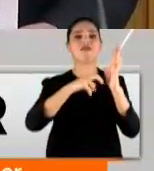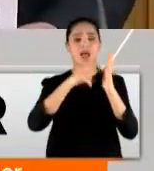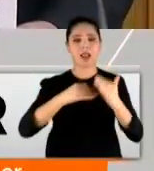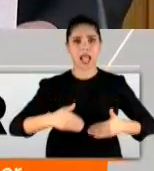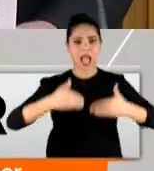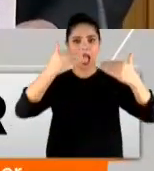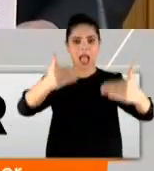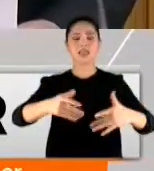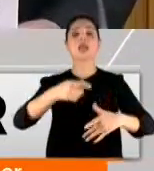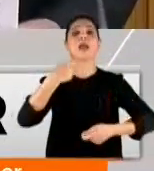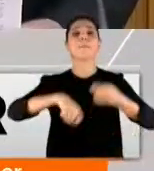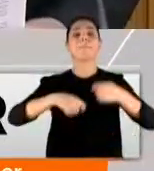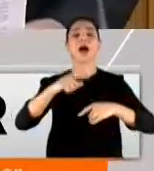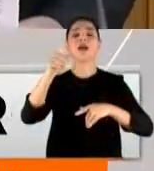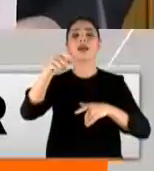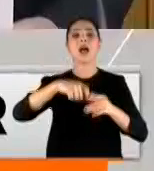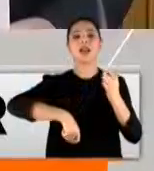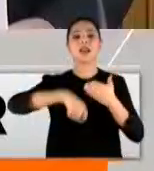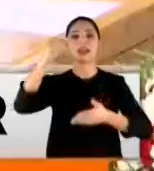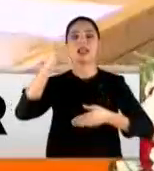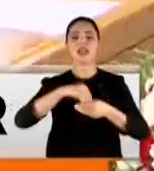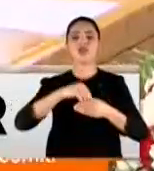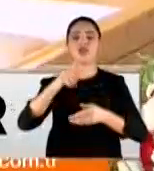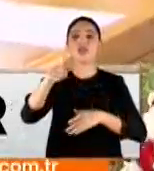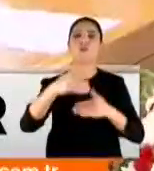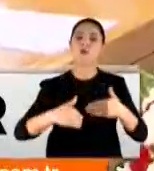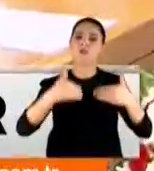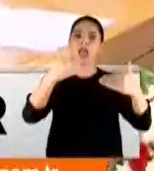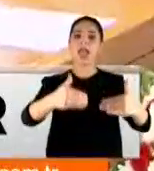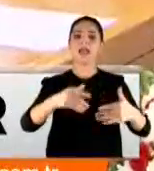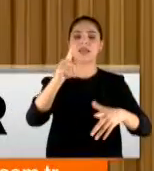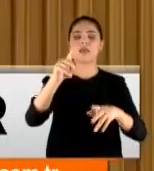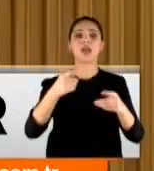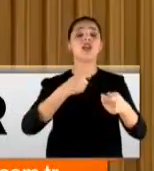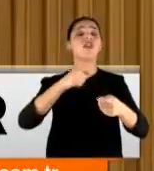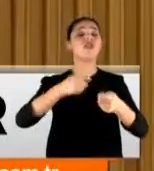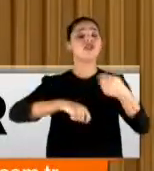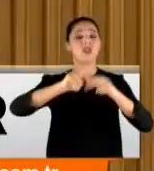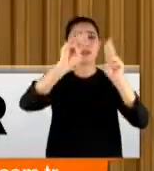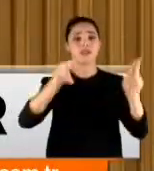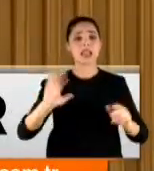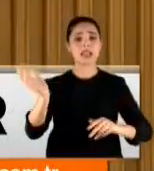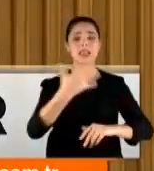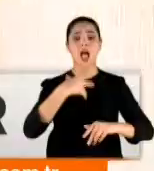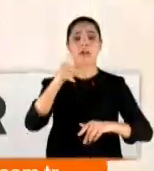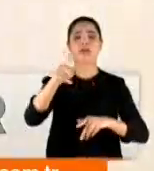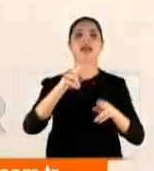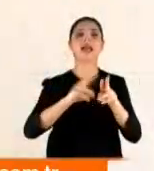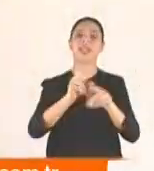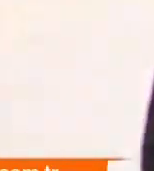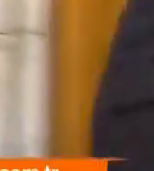için vadelendirme imkanı getirilmelidir. Şirketlerin KDV alacakları süratle ödenmelidir.